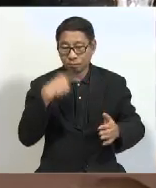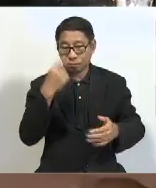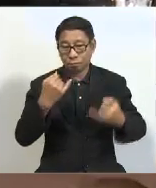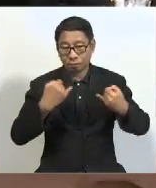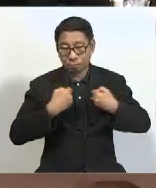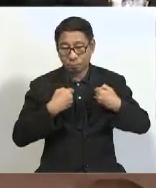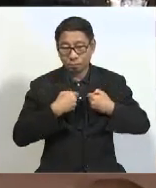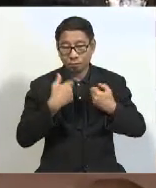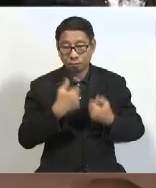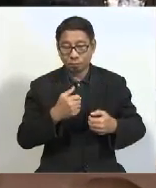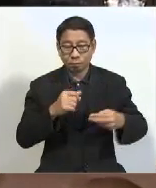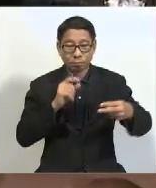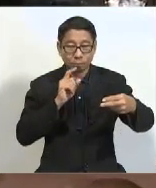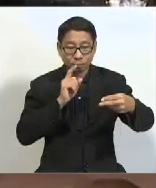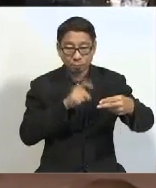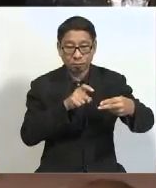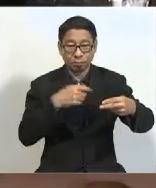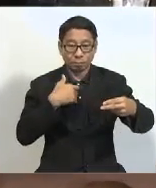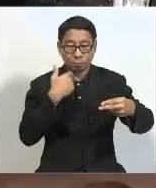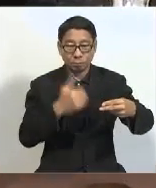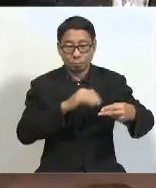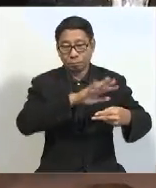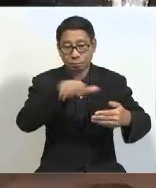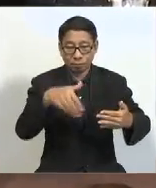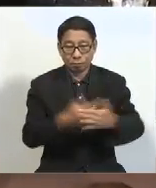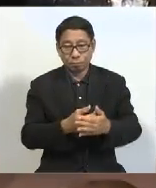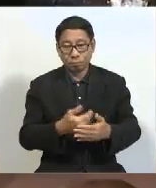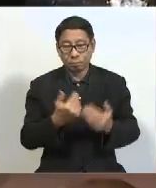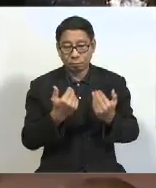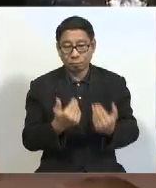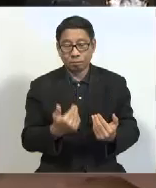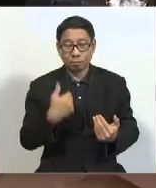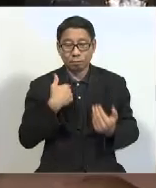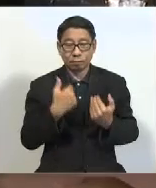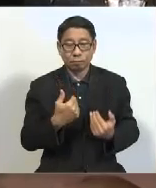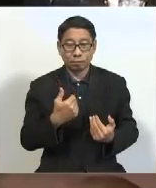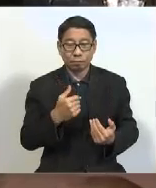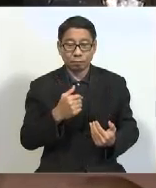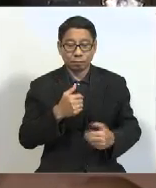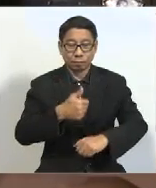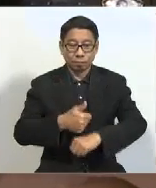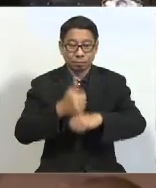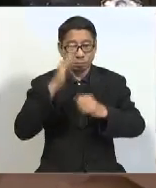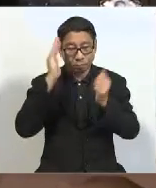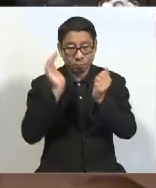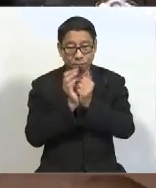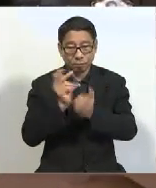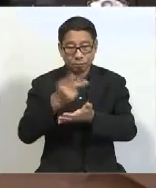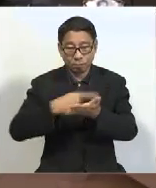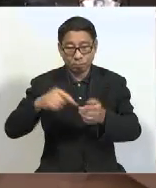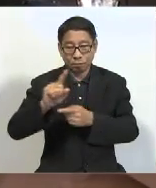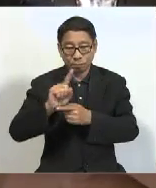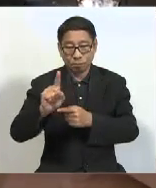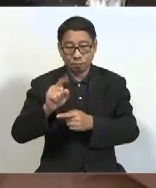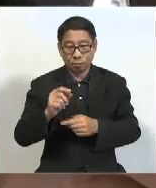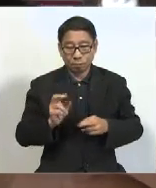องเราจะทำการสืบสวนและดำเนินคดีทั้งหมดนะครับในเรื่องนี้แล้วก็เมื่อสักครู่ท่านผู้ช่วยการตำรวจภูธรภาคหนึ่งคือพลโทพลพรบอ